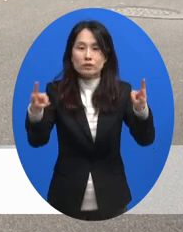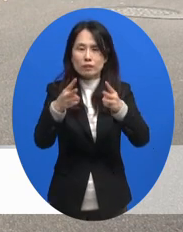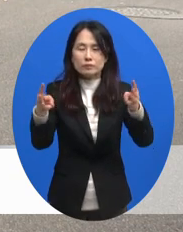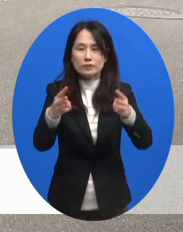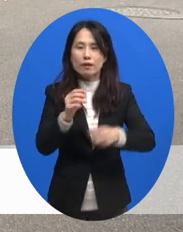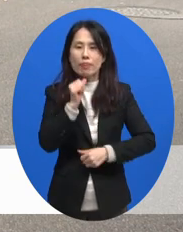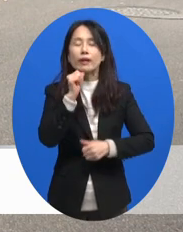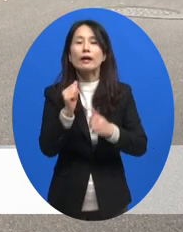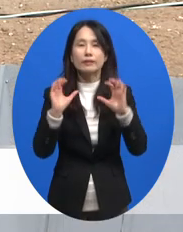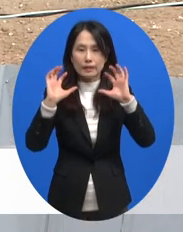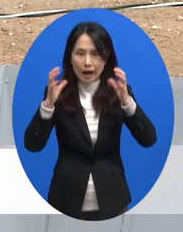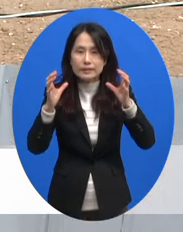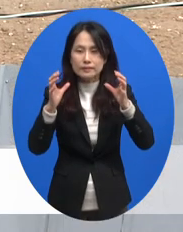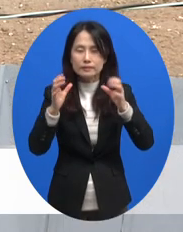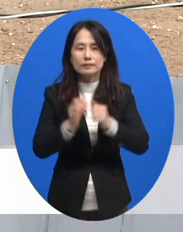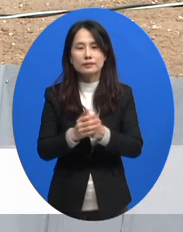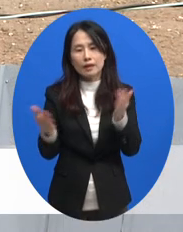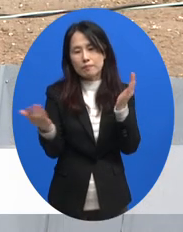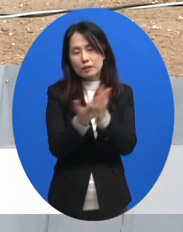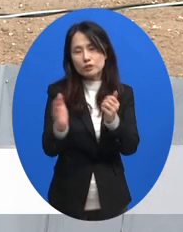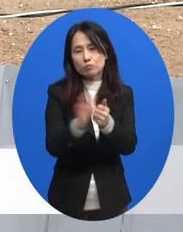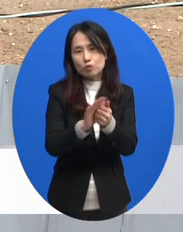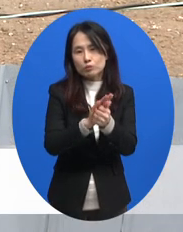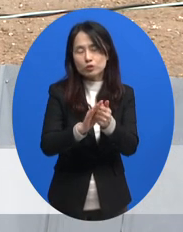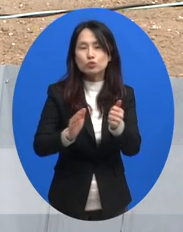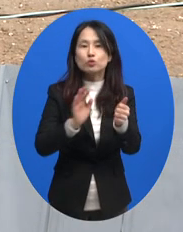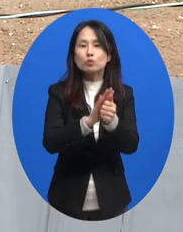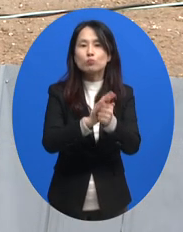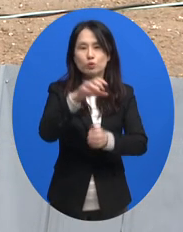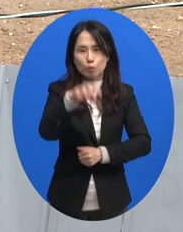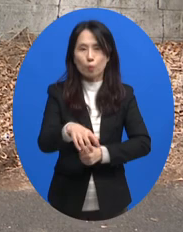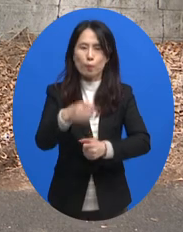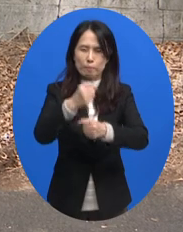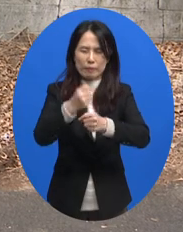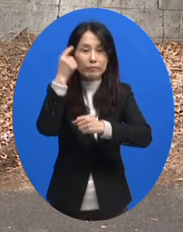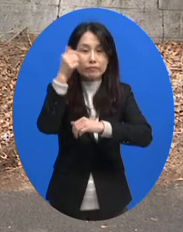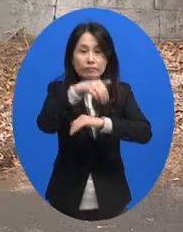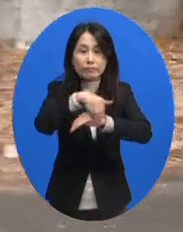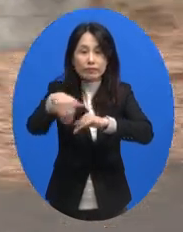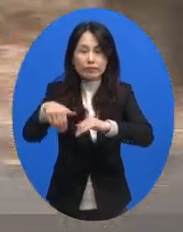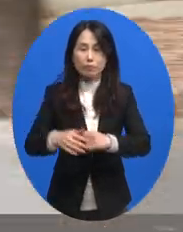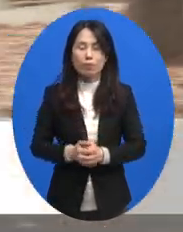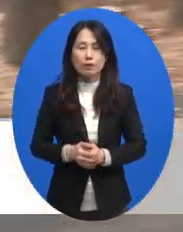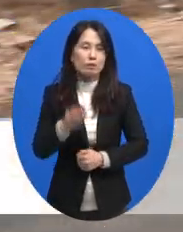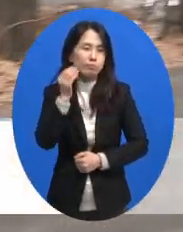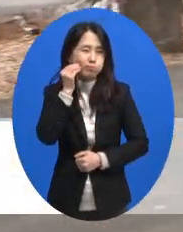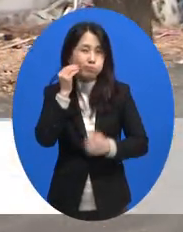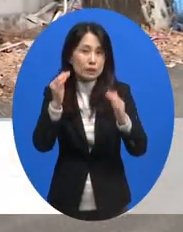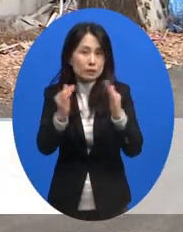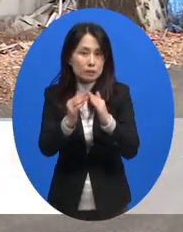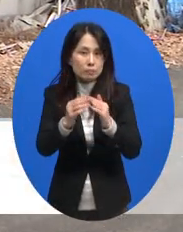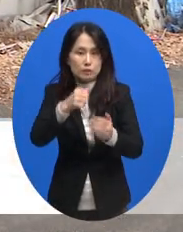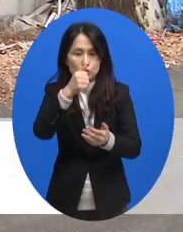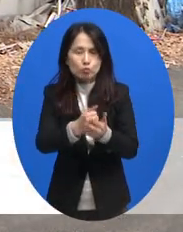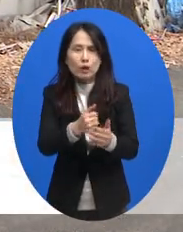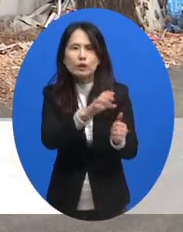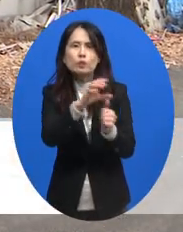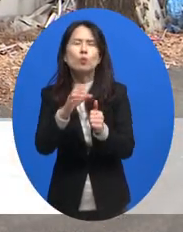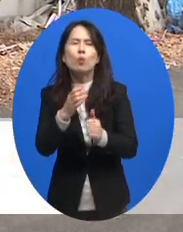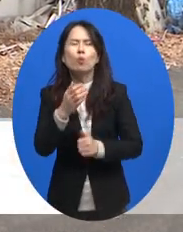저소득 취약계층 아동에게 맞춤 서비스를 제공하는 곳으로 만들겠다는 구상 방치된 빈집은 범죄의